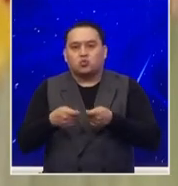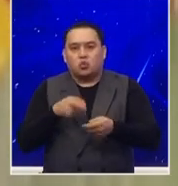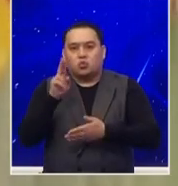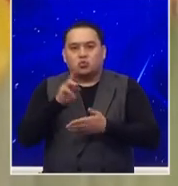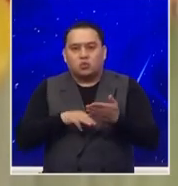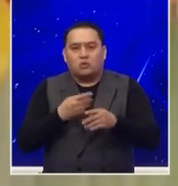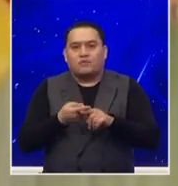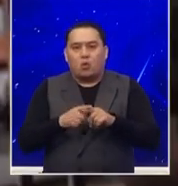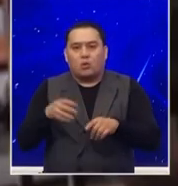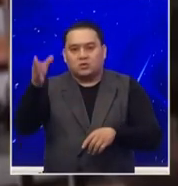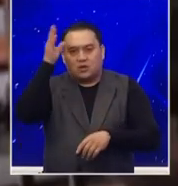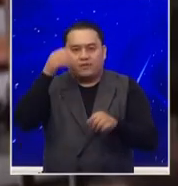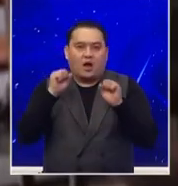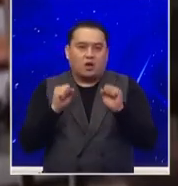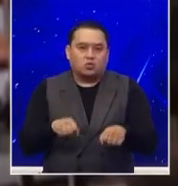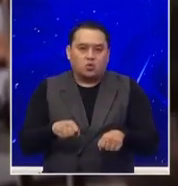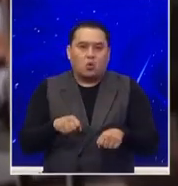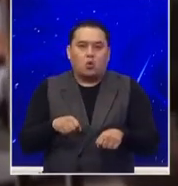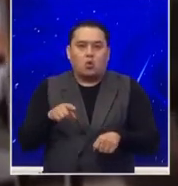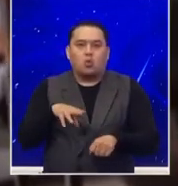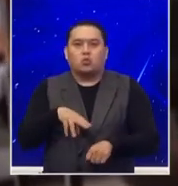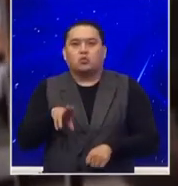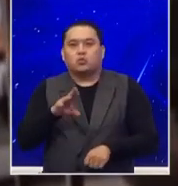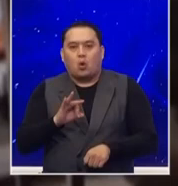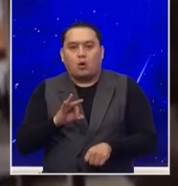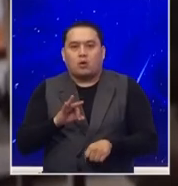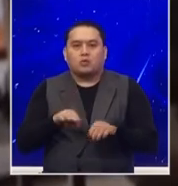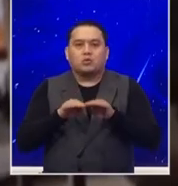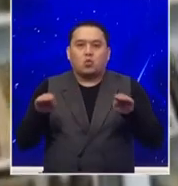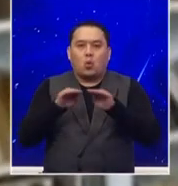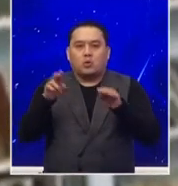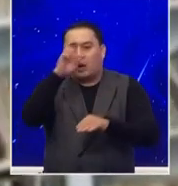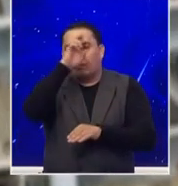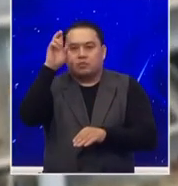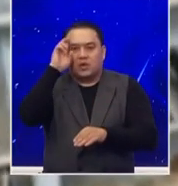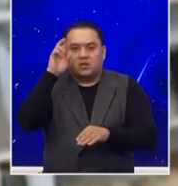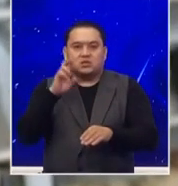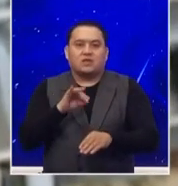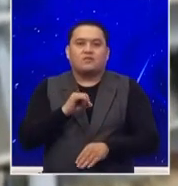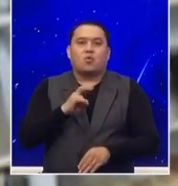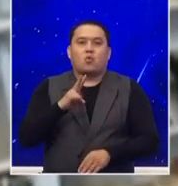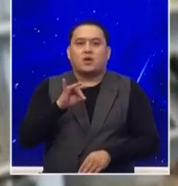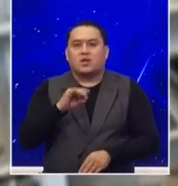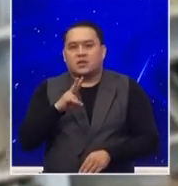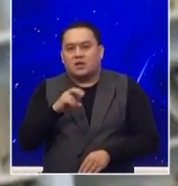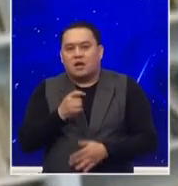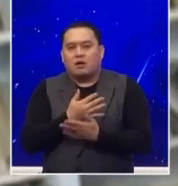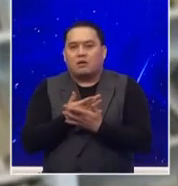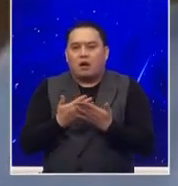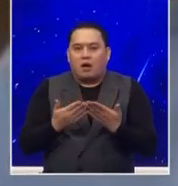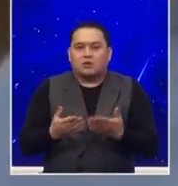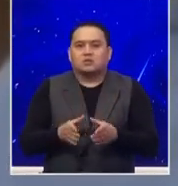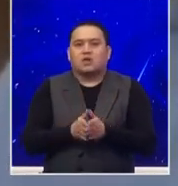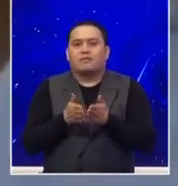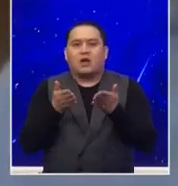не только знания, но и возможность выйти по УДО. Теперь на полках тюремных библиотек произведения Сейфуллина, Есенберлина, Толстого,